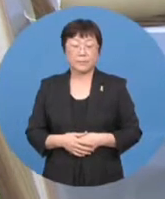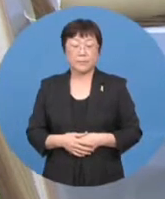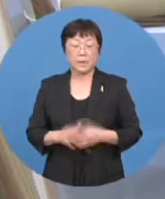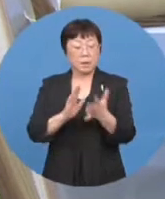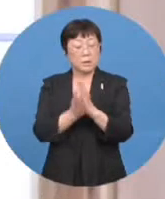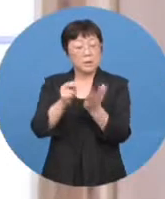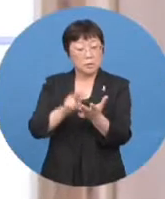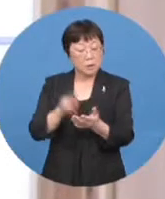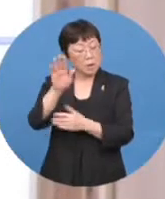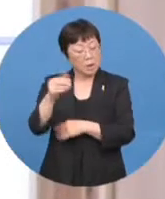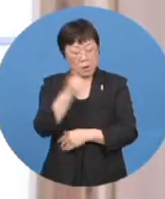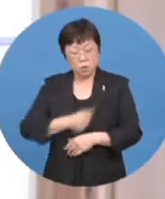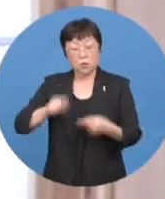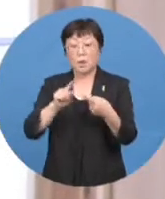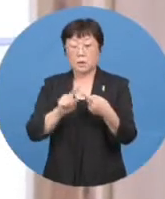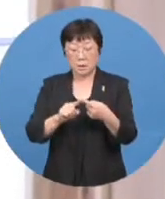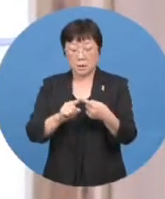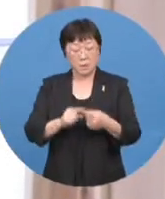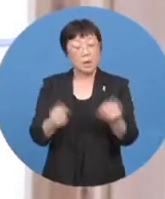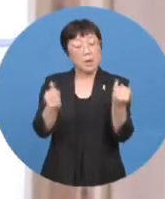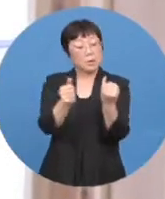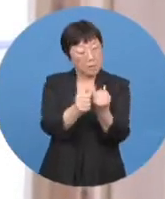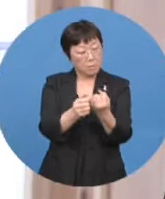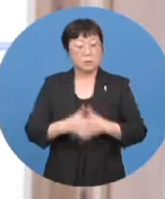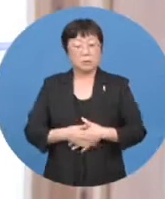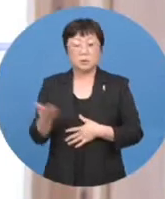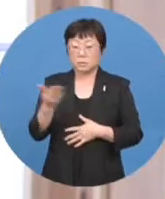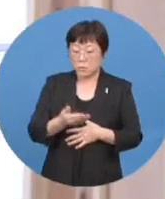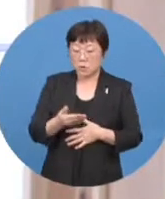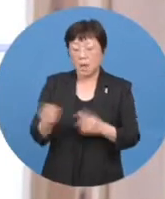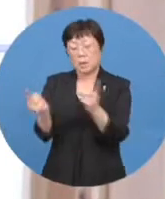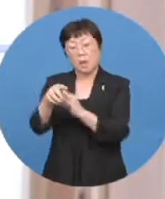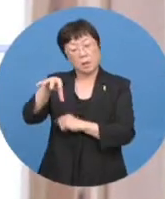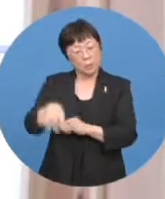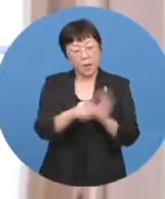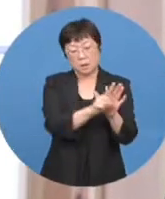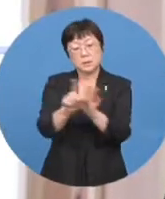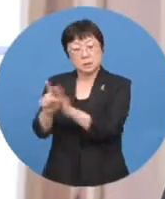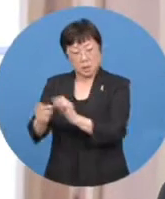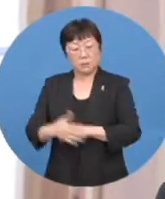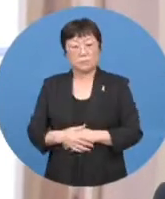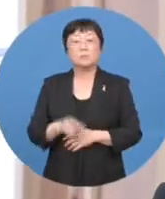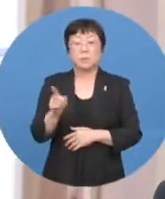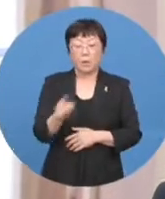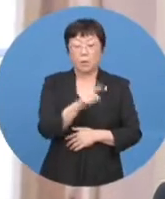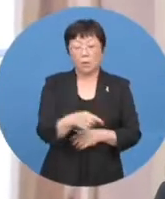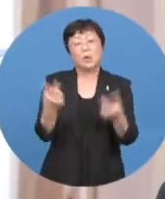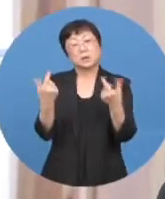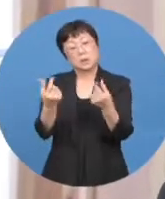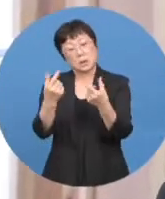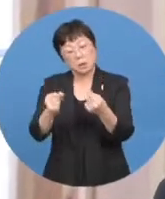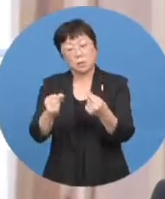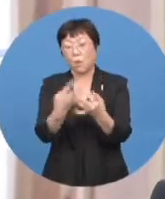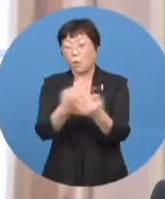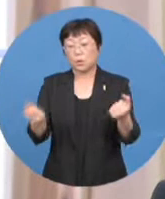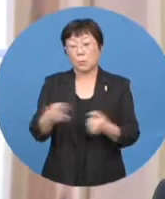県としてはこれからは主体的にやはりこの結婚そして出会いの場の支援、こうしたものをしっかりと多